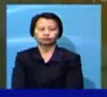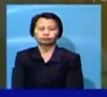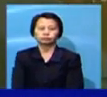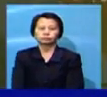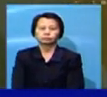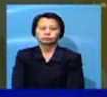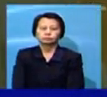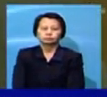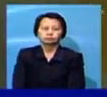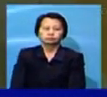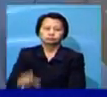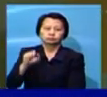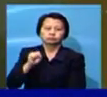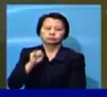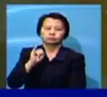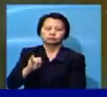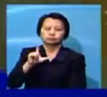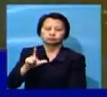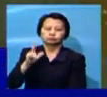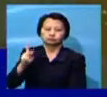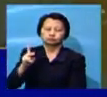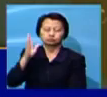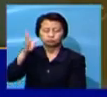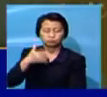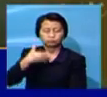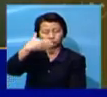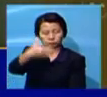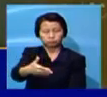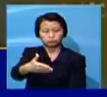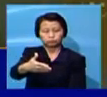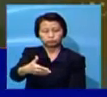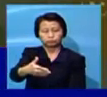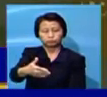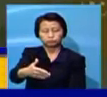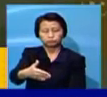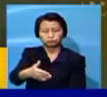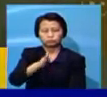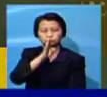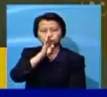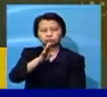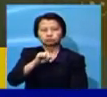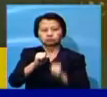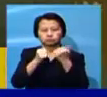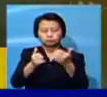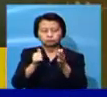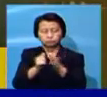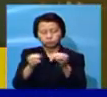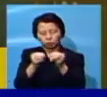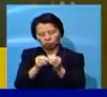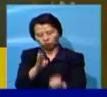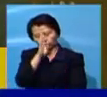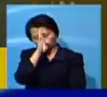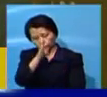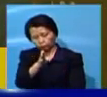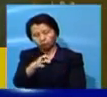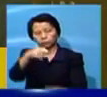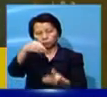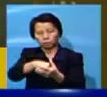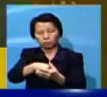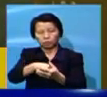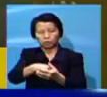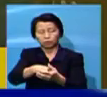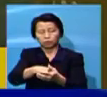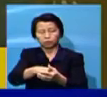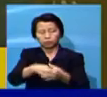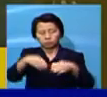juta holding berhad forward will be company more focus in the marine